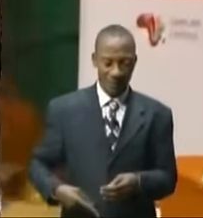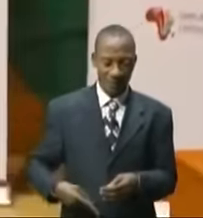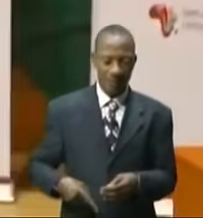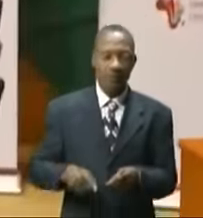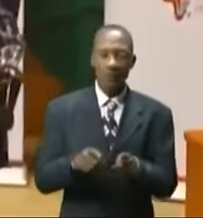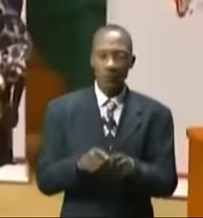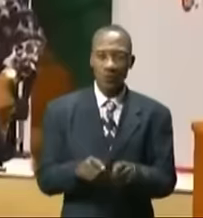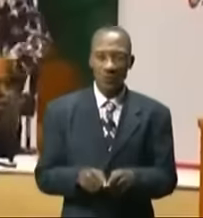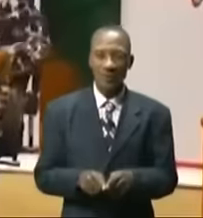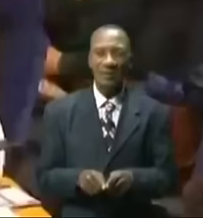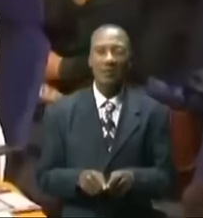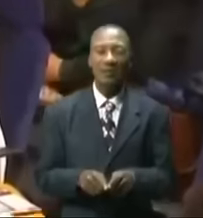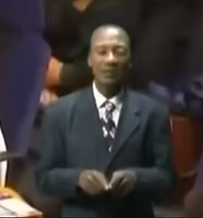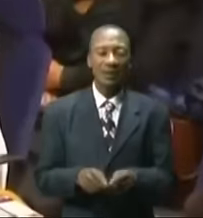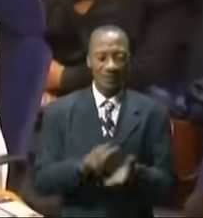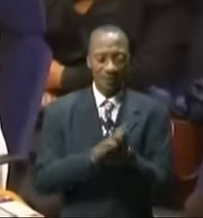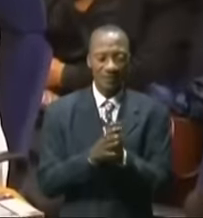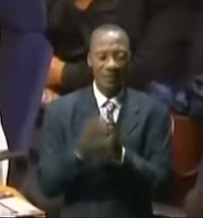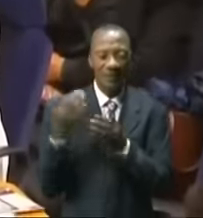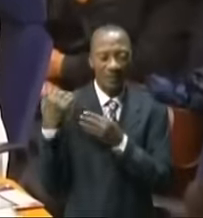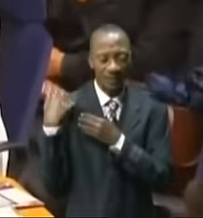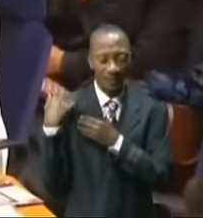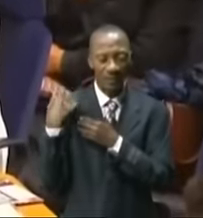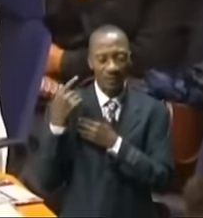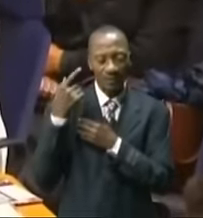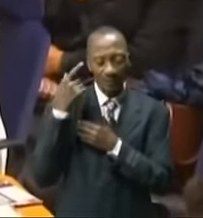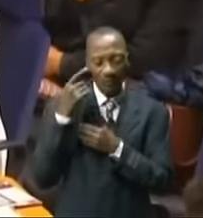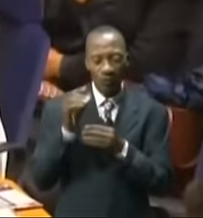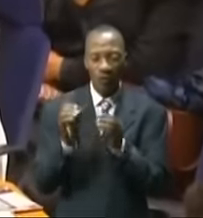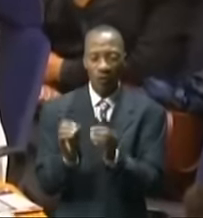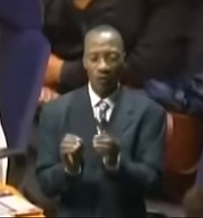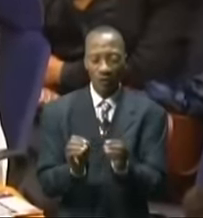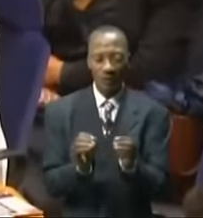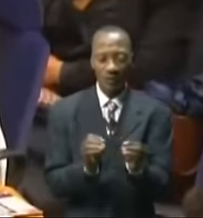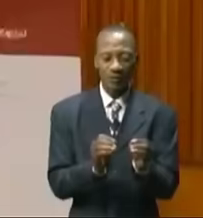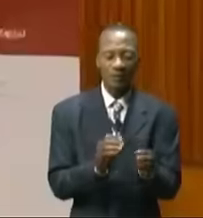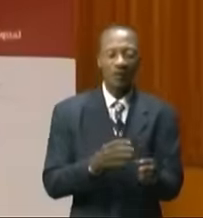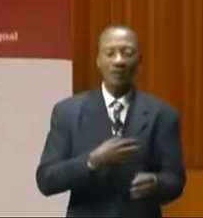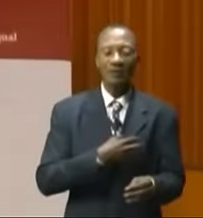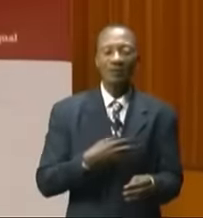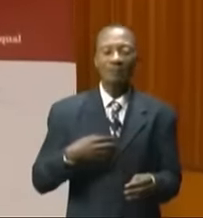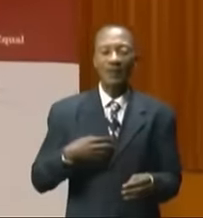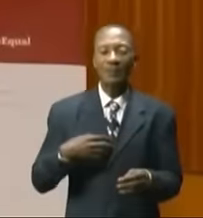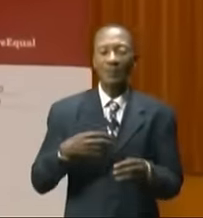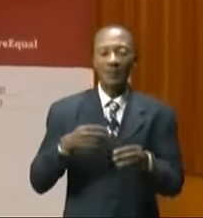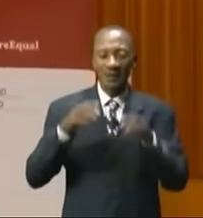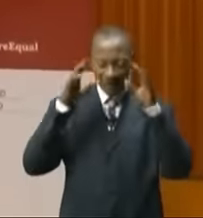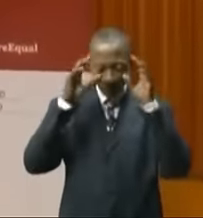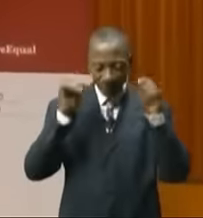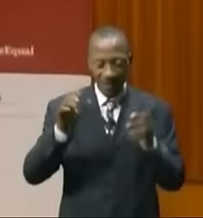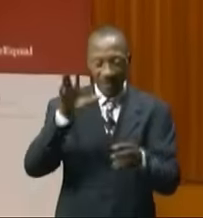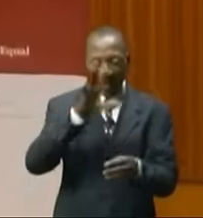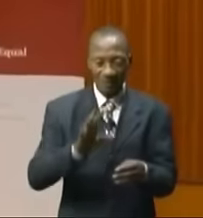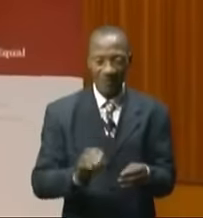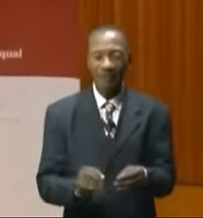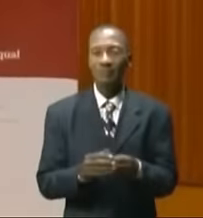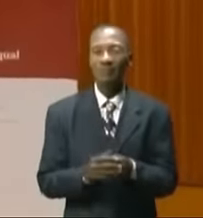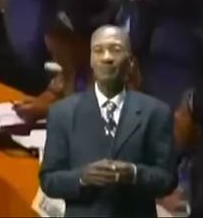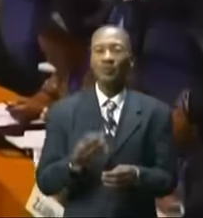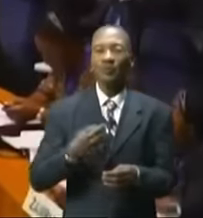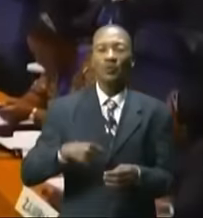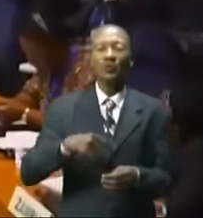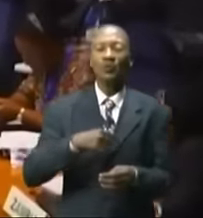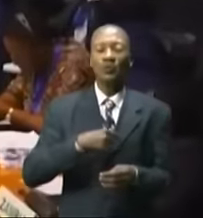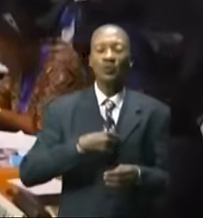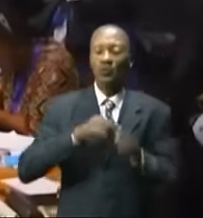de commandement de l'organisation, a ouvert la série d'exposés bilan de la campagne unificatrice « Nous sommes tous égaux » lancée